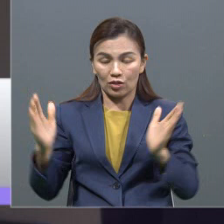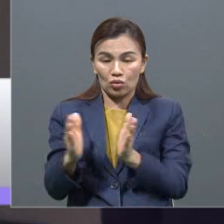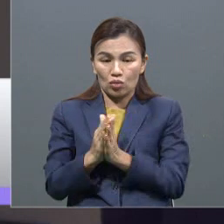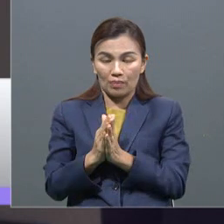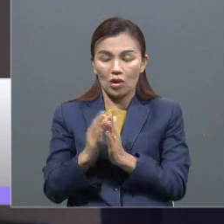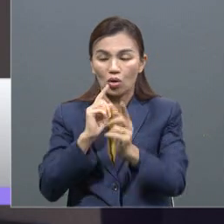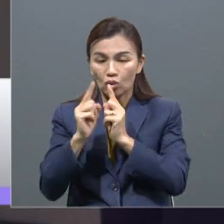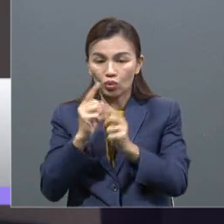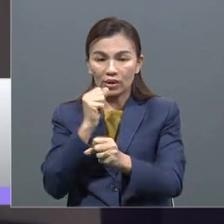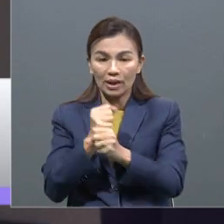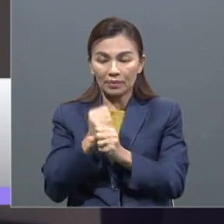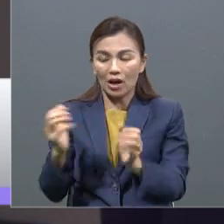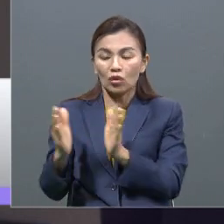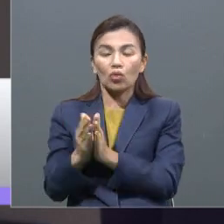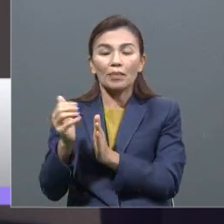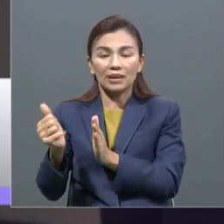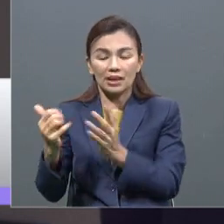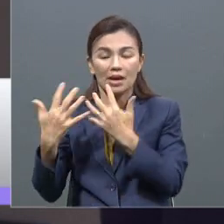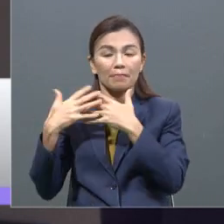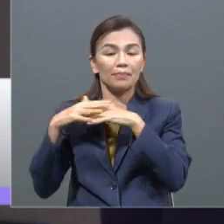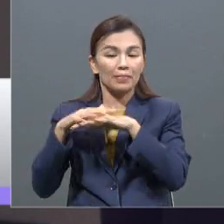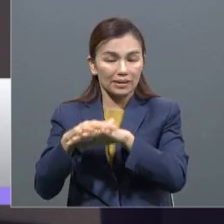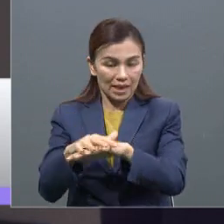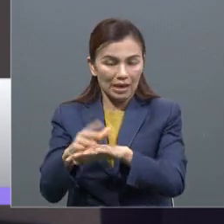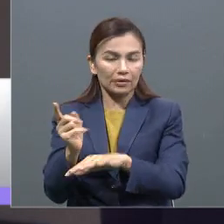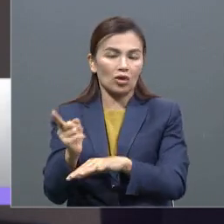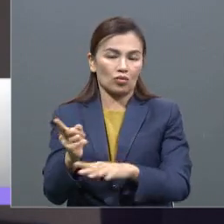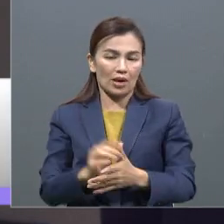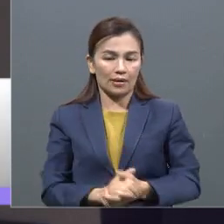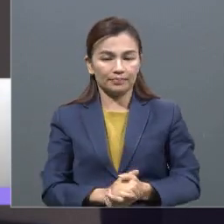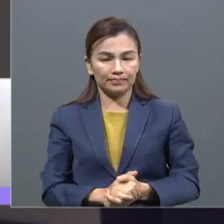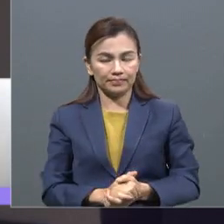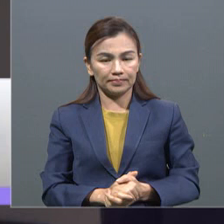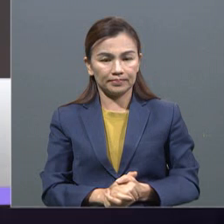มกันได้เป็นอย่างดีมีการประสานงานกันตลอดเวลาค่ะ